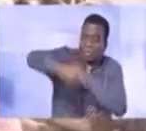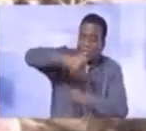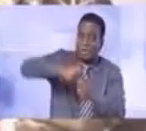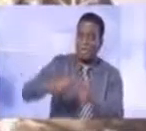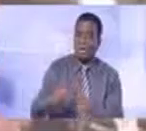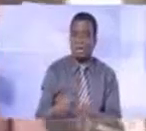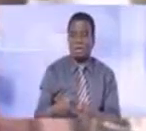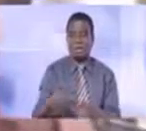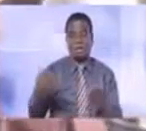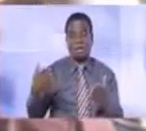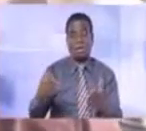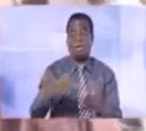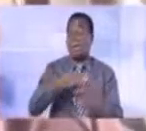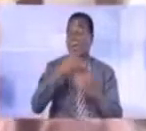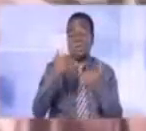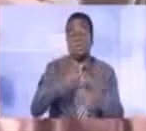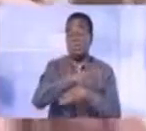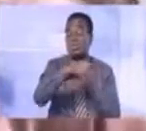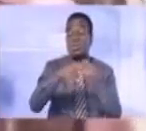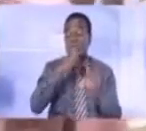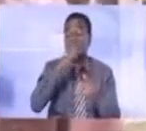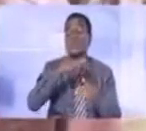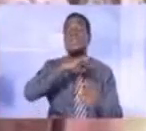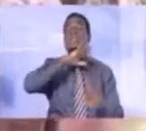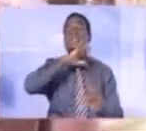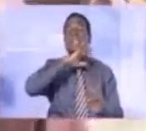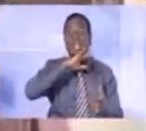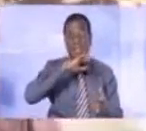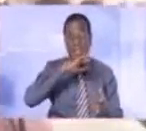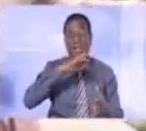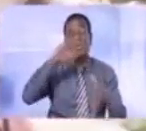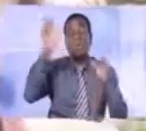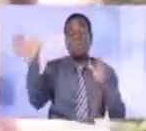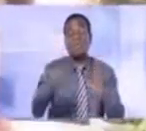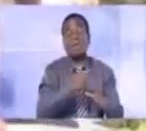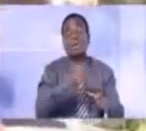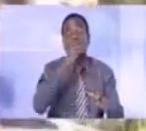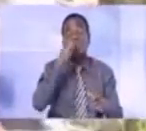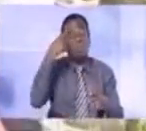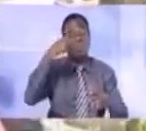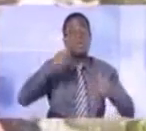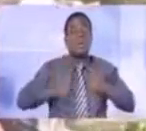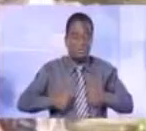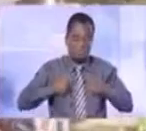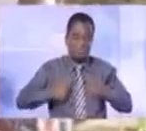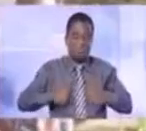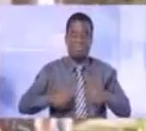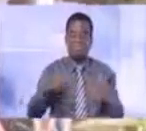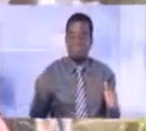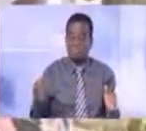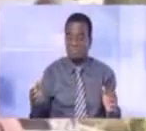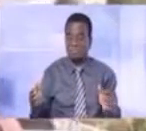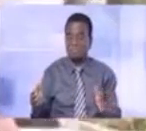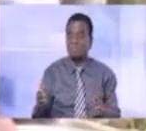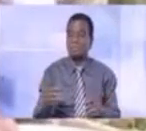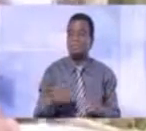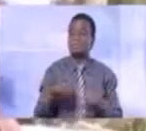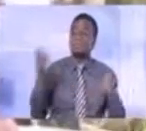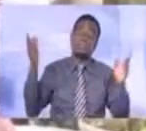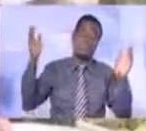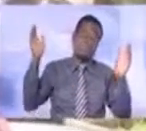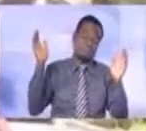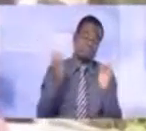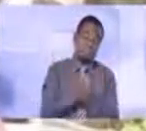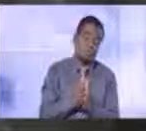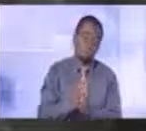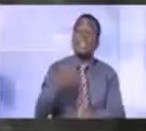eau est difficile. Dans les périodes de mars, avril, mai, on a